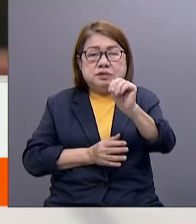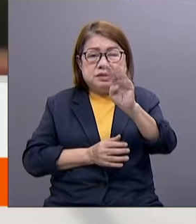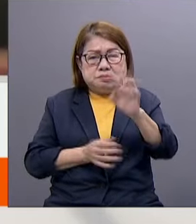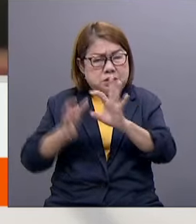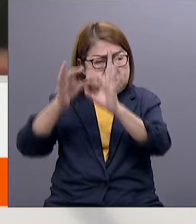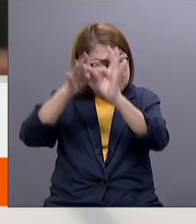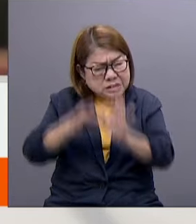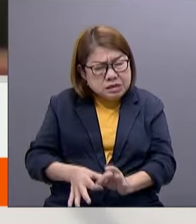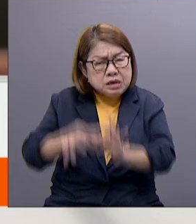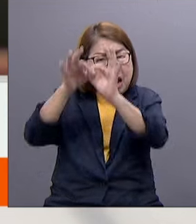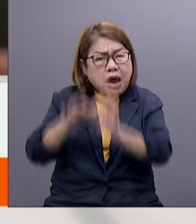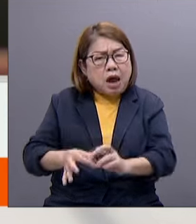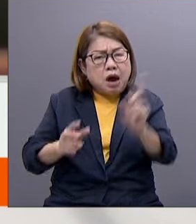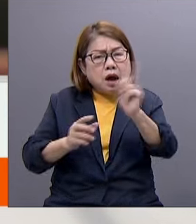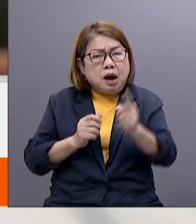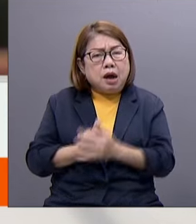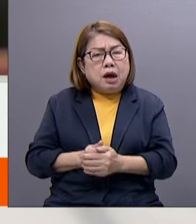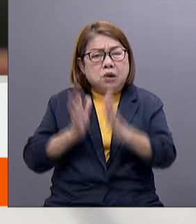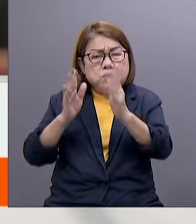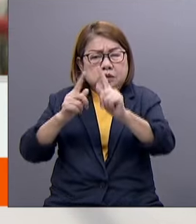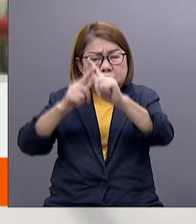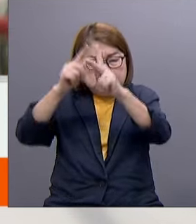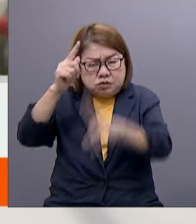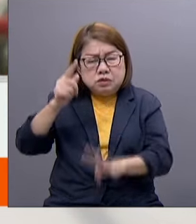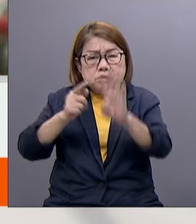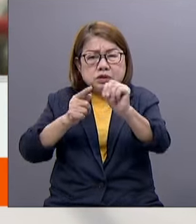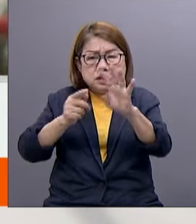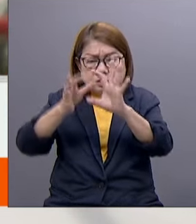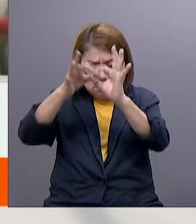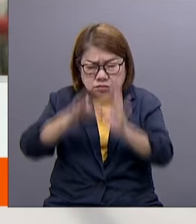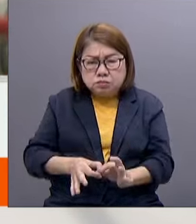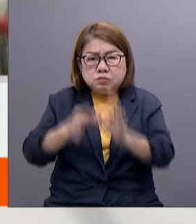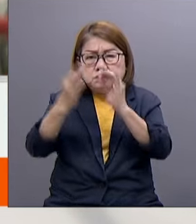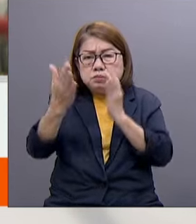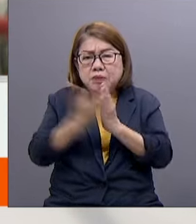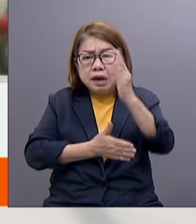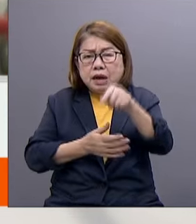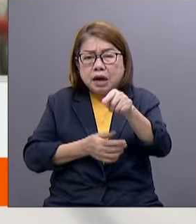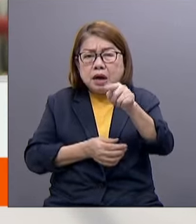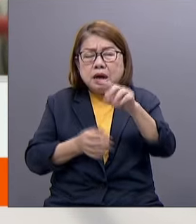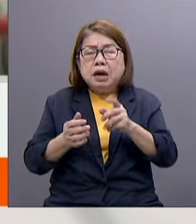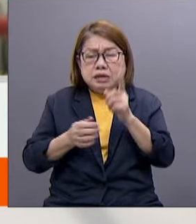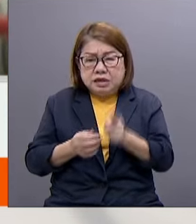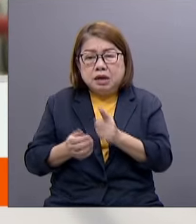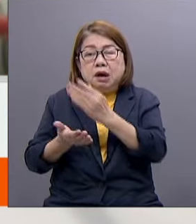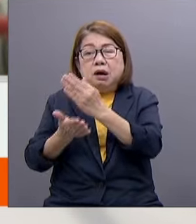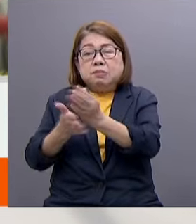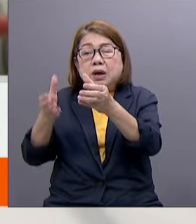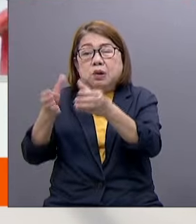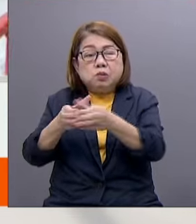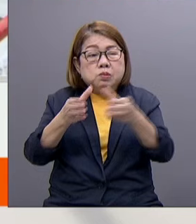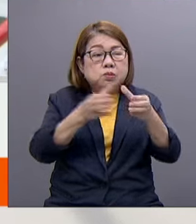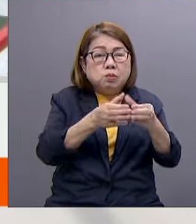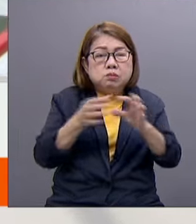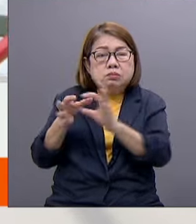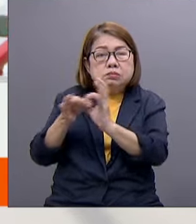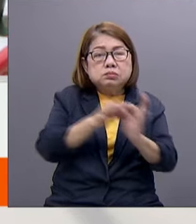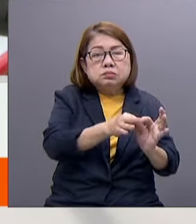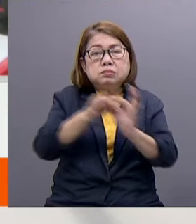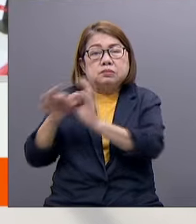นะของคนที่ผ่านเข้ารอบไปว่าจริงๆแล้วแต่ละกลุ่มเนี่ยเขามีความเชื่อมโยงกันค่ะ